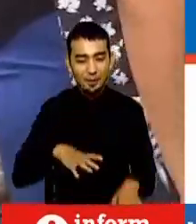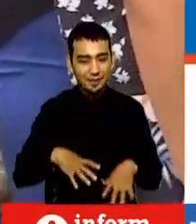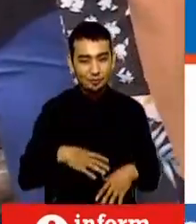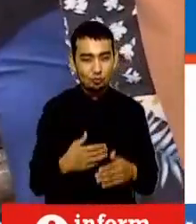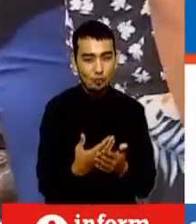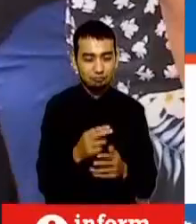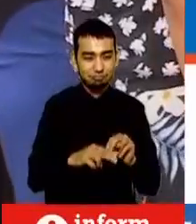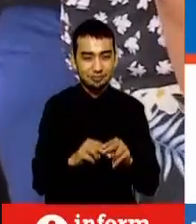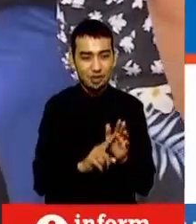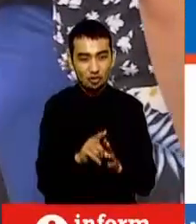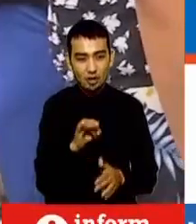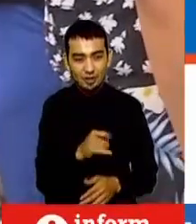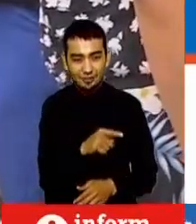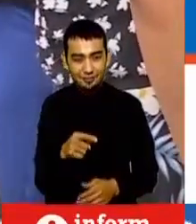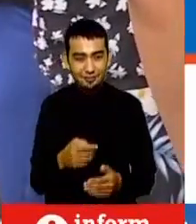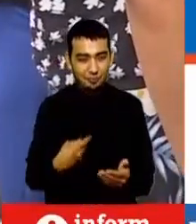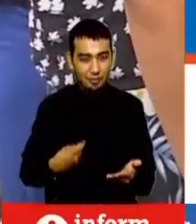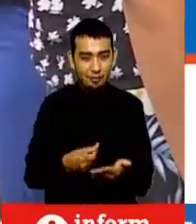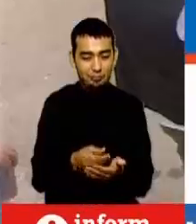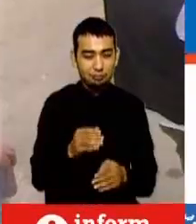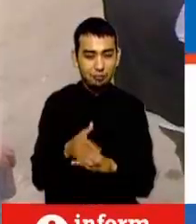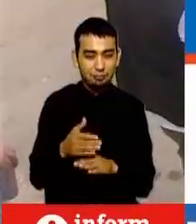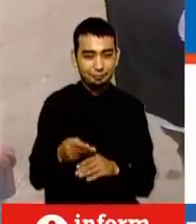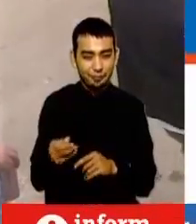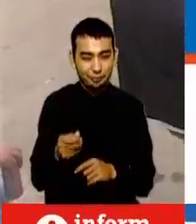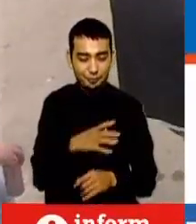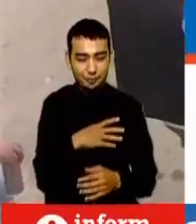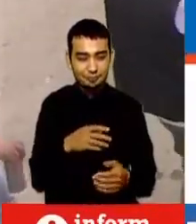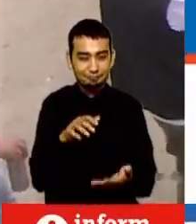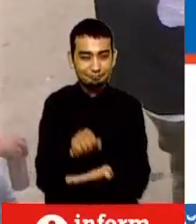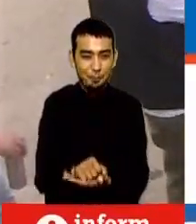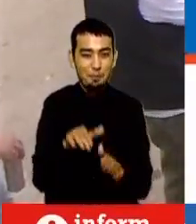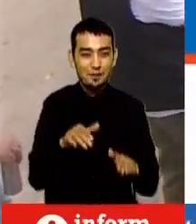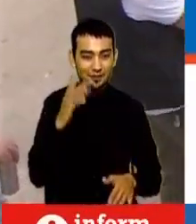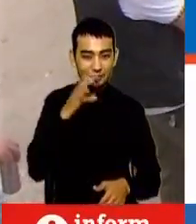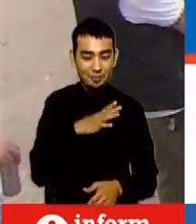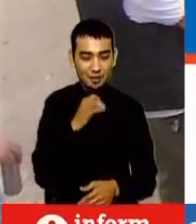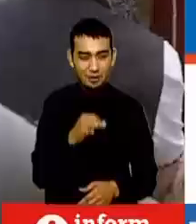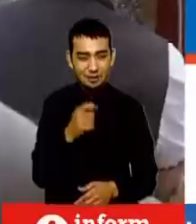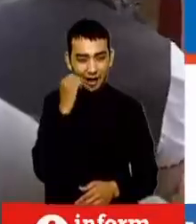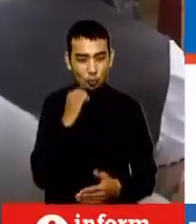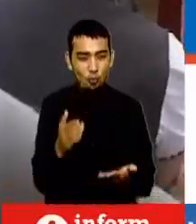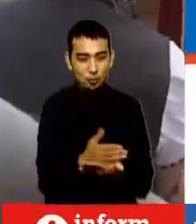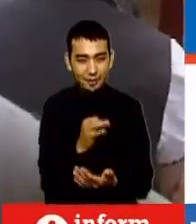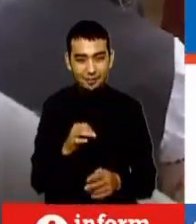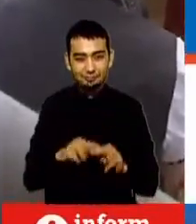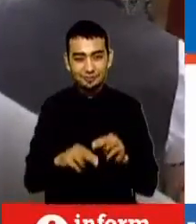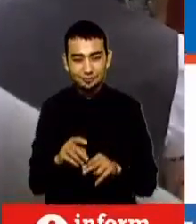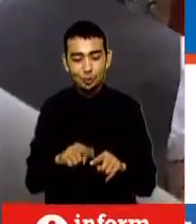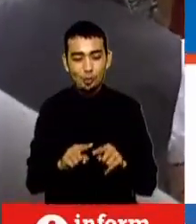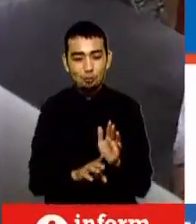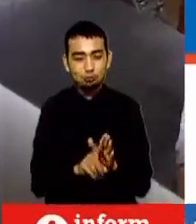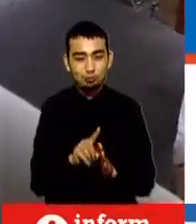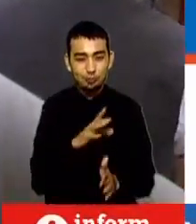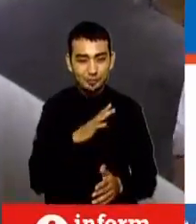павильонның салымшылары. Айтуларынша, өткен жылы орталық басшылығы ескі дүңгіршектердің сүрілетінін ескерткен, сондықтан құрылысы басталғалы отырған